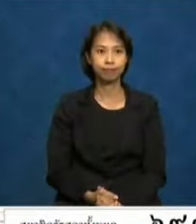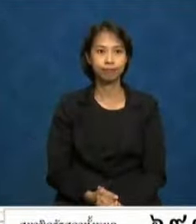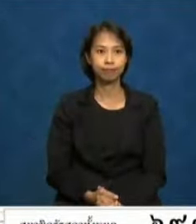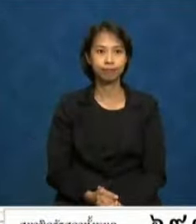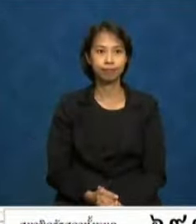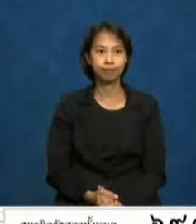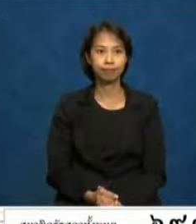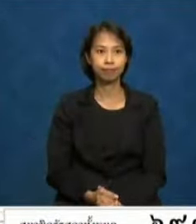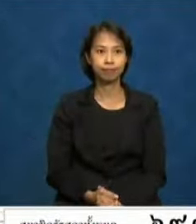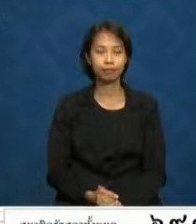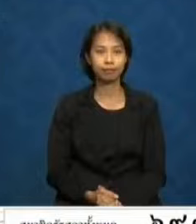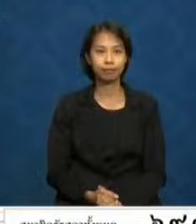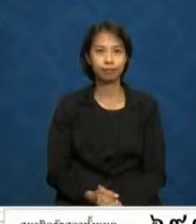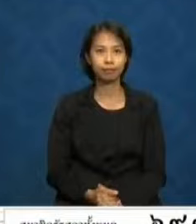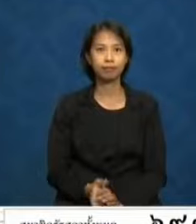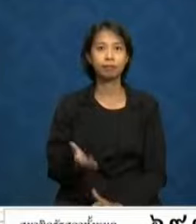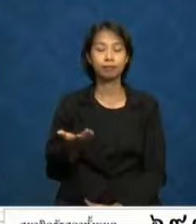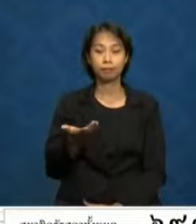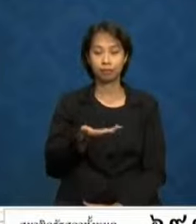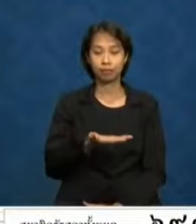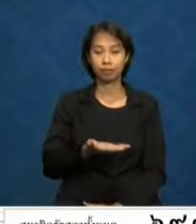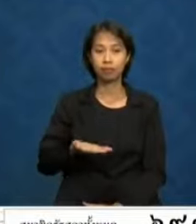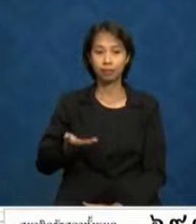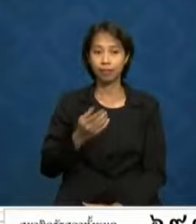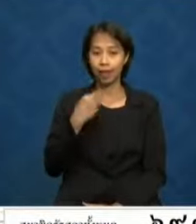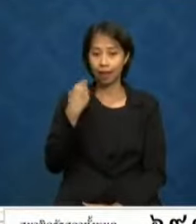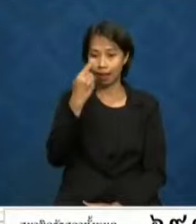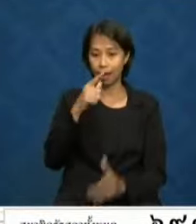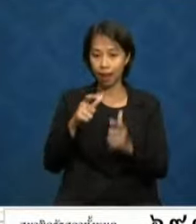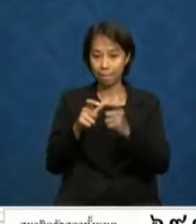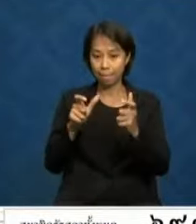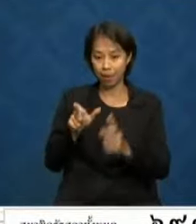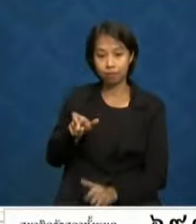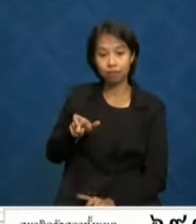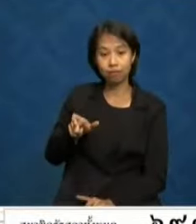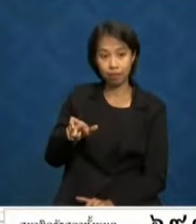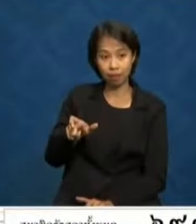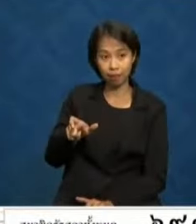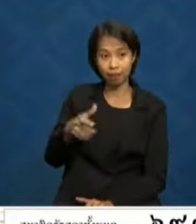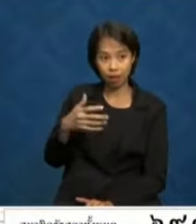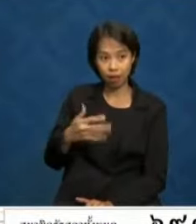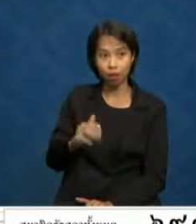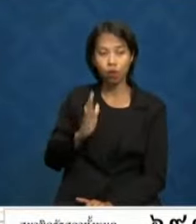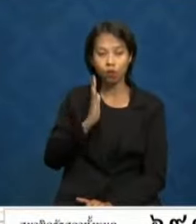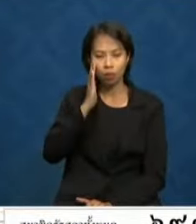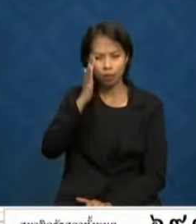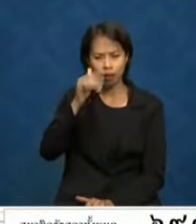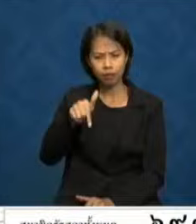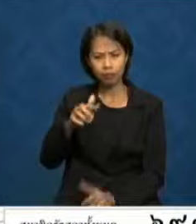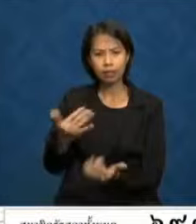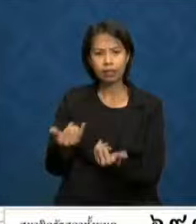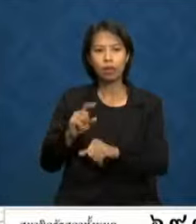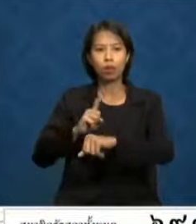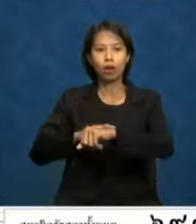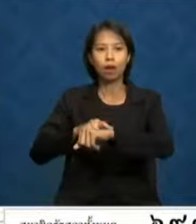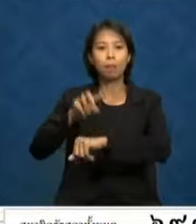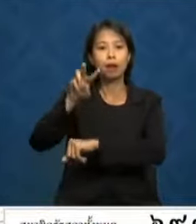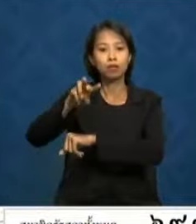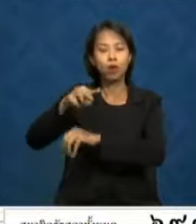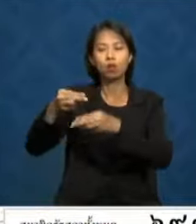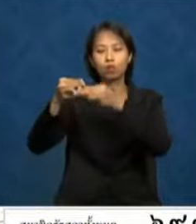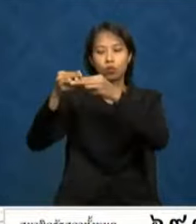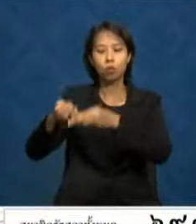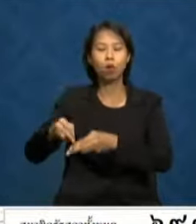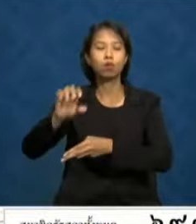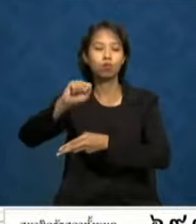อ๋อครับท่านสมาชิกที่เสียบัตรแล้วครับว่าต่อไปจะเป็นการประชุมบ่ายสองโมงเฉพาะสภาผู้แทนรา